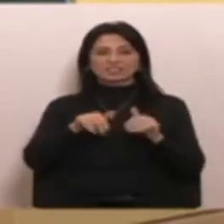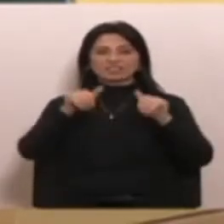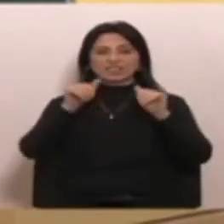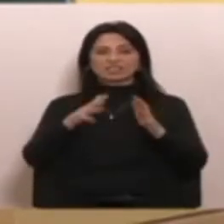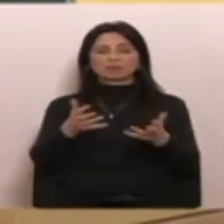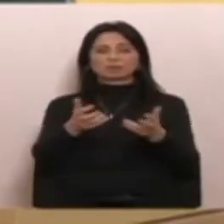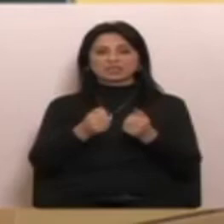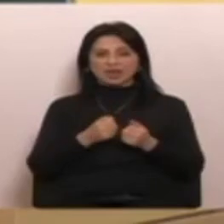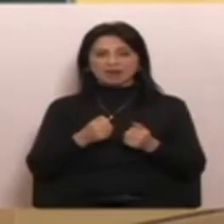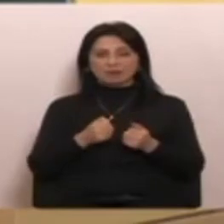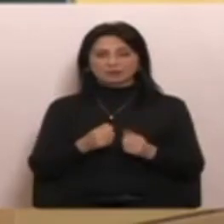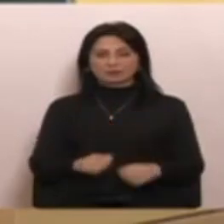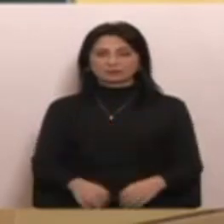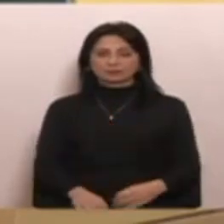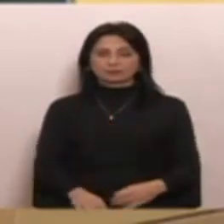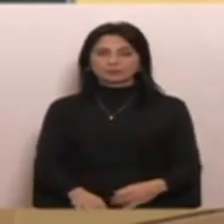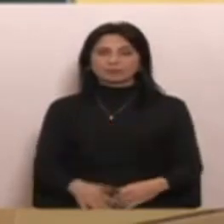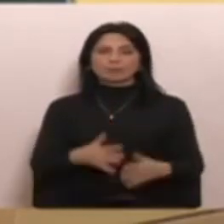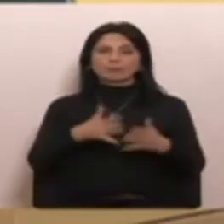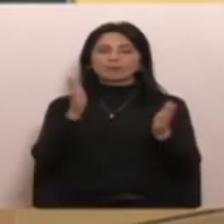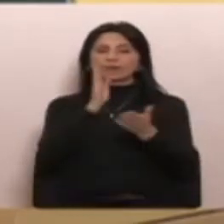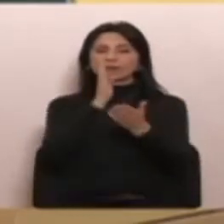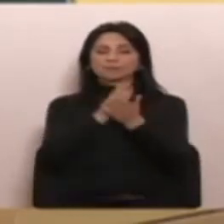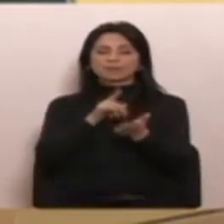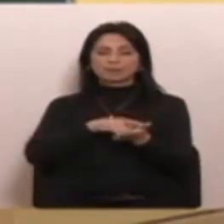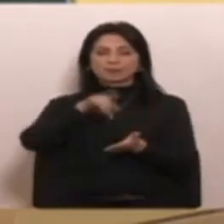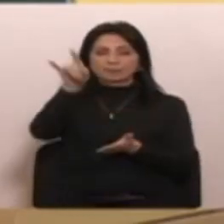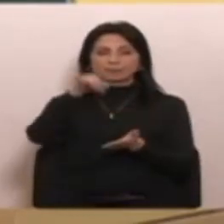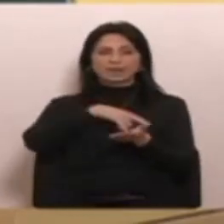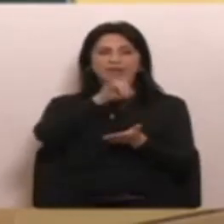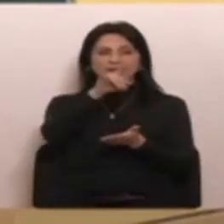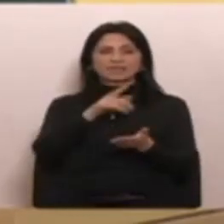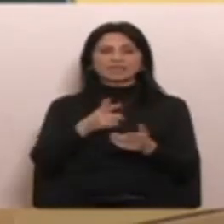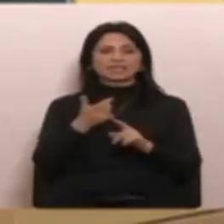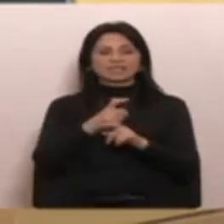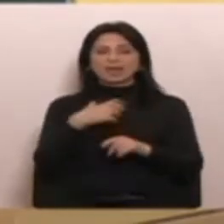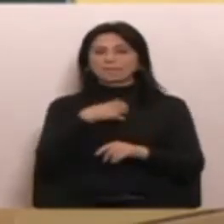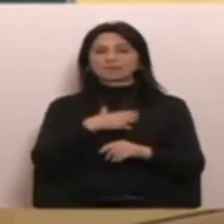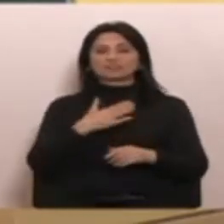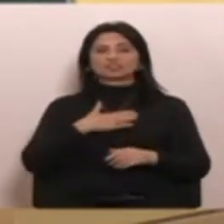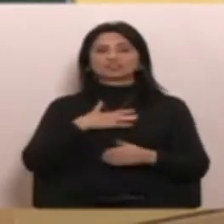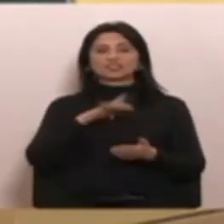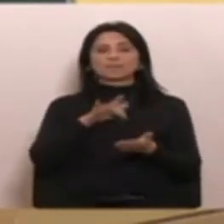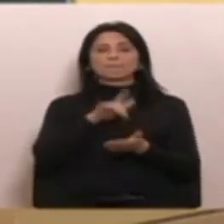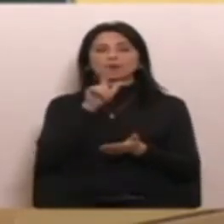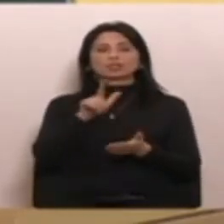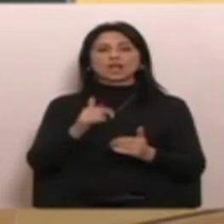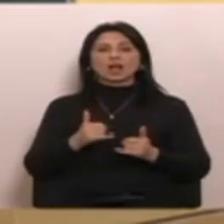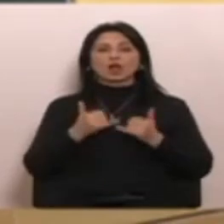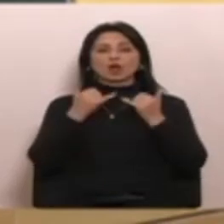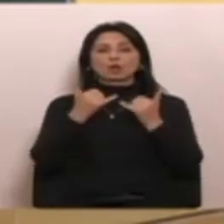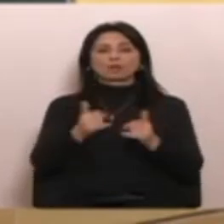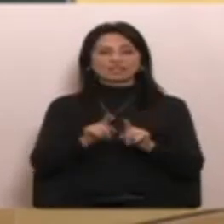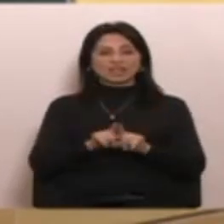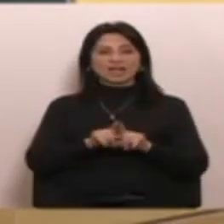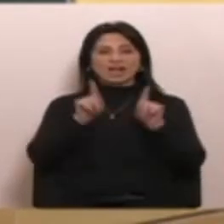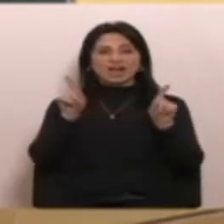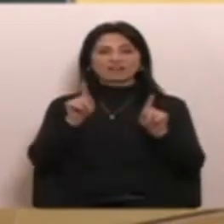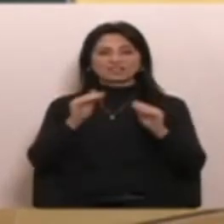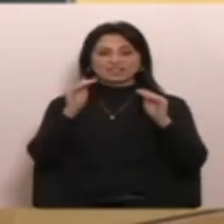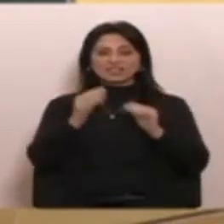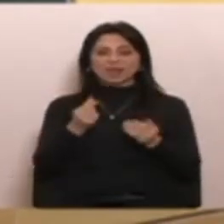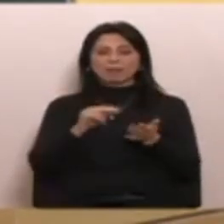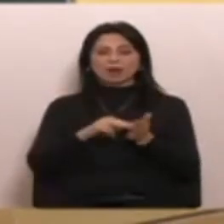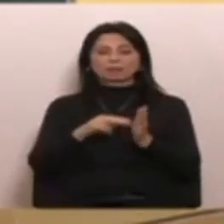მისაღებად. მეტი პირდაპირი ფრენა არის ასევე ძალიან მნიშვნელოვანი ჩვენი მოსახლეობისთვის, განსაკუთრებით